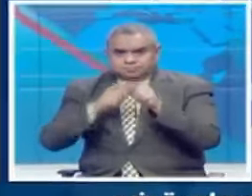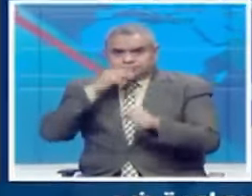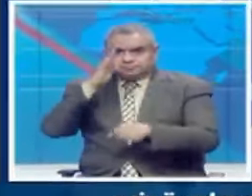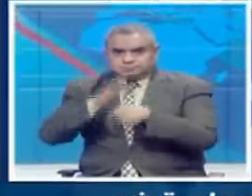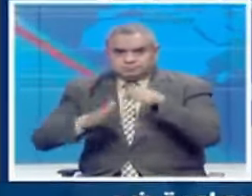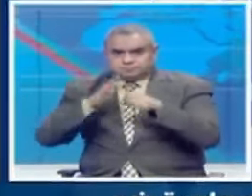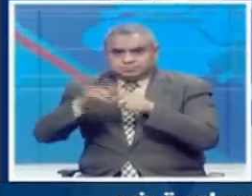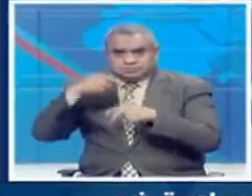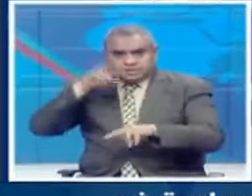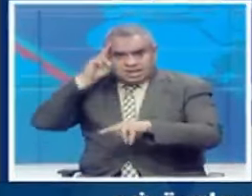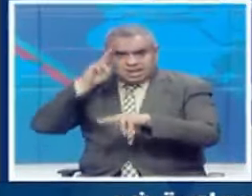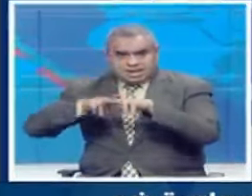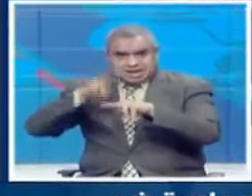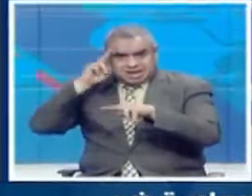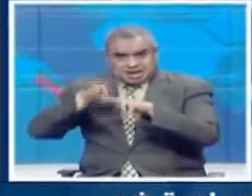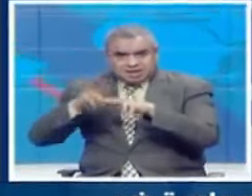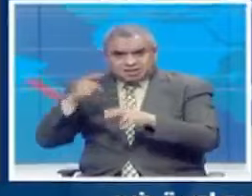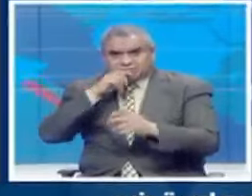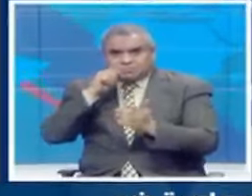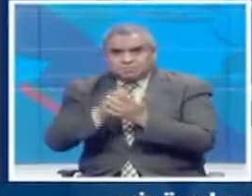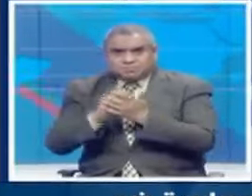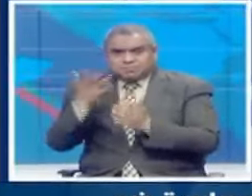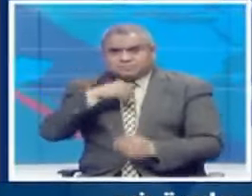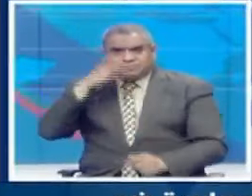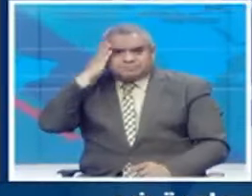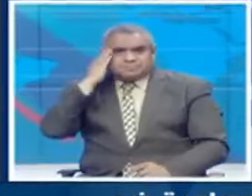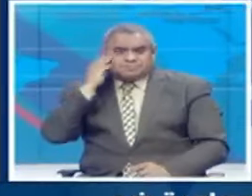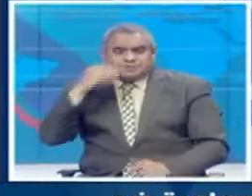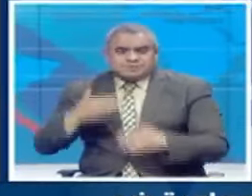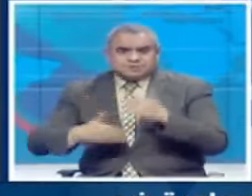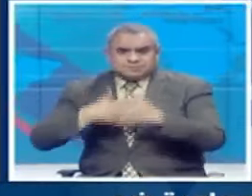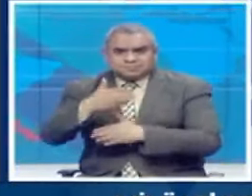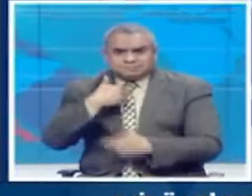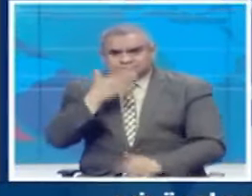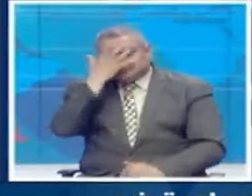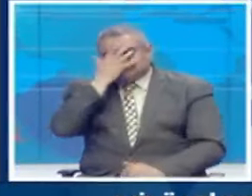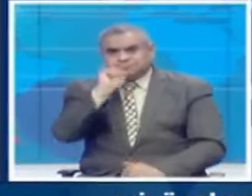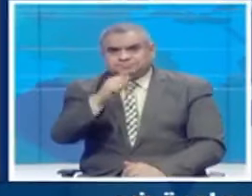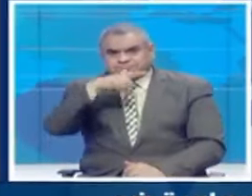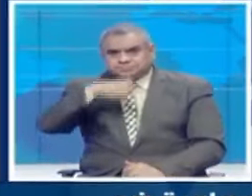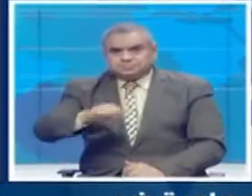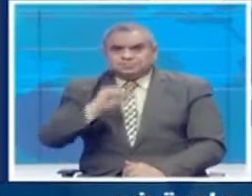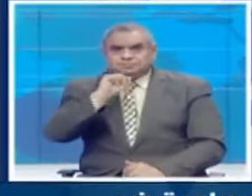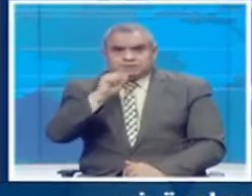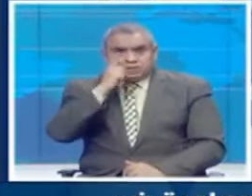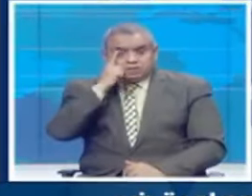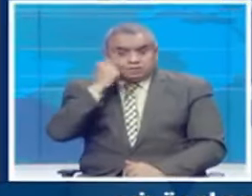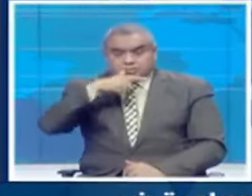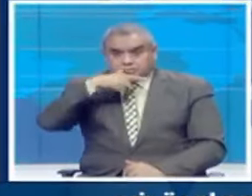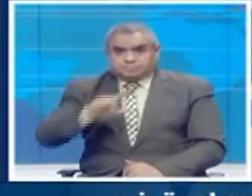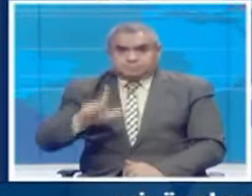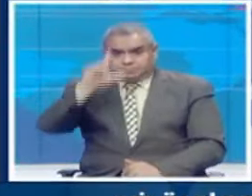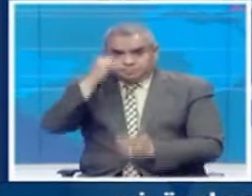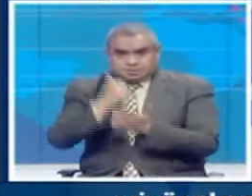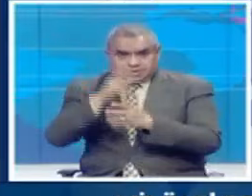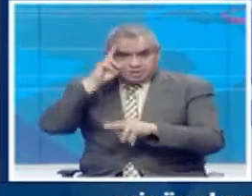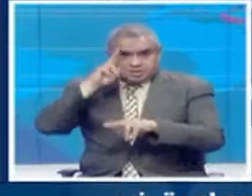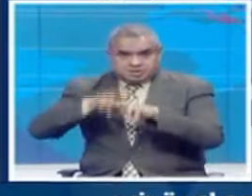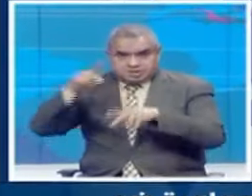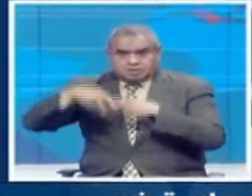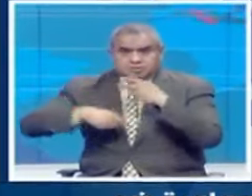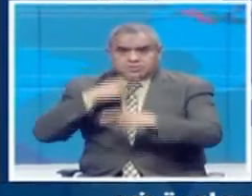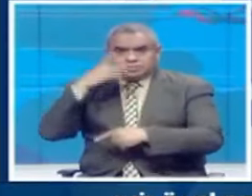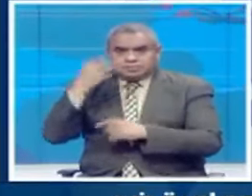الجماعية ضد إسرائيل هو وصمة عار لن تمحى جيلا بعد جيل على حد وصفه. وزعم نتنياهو أنه